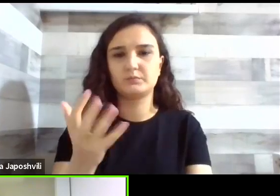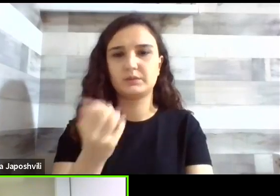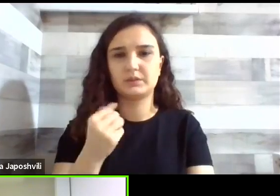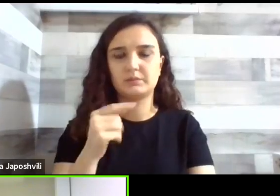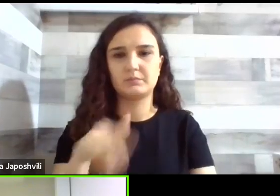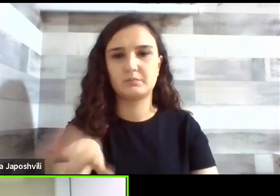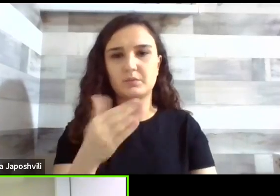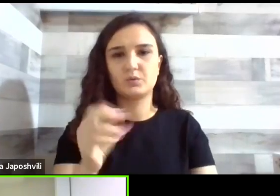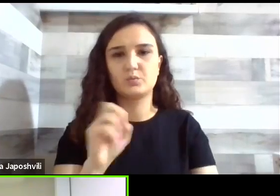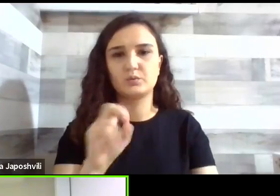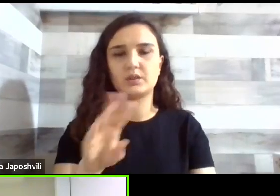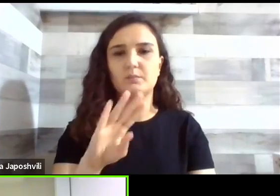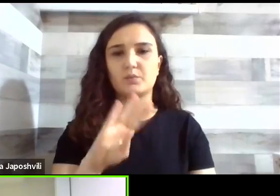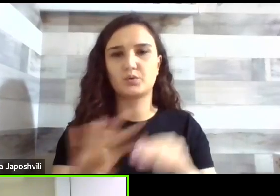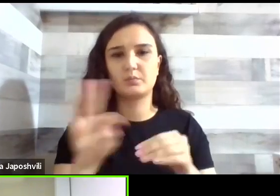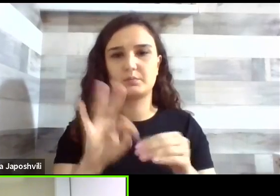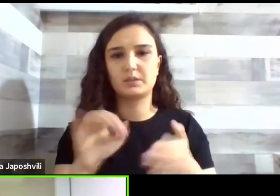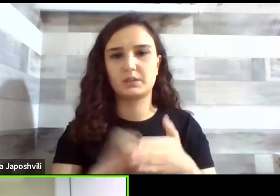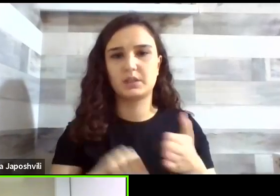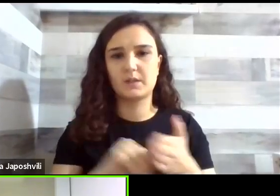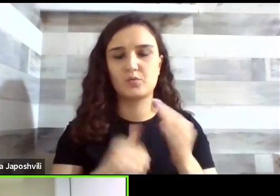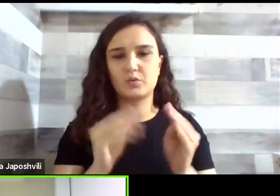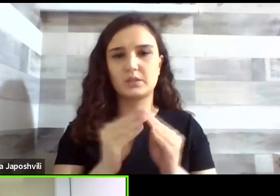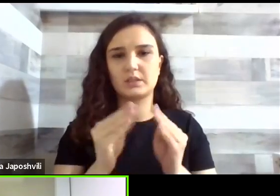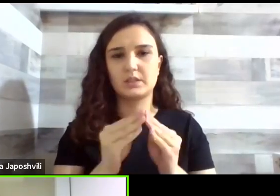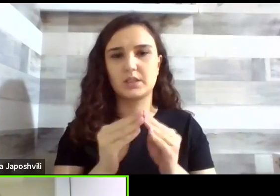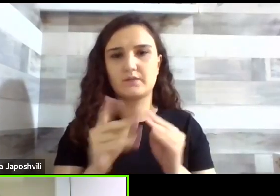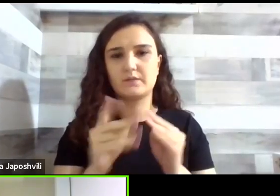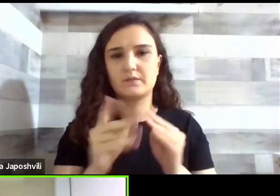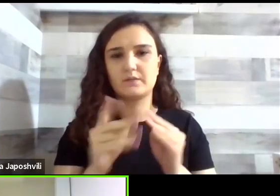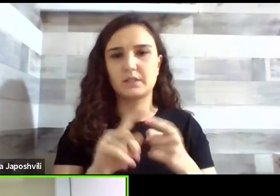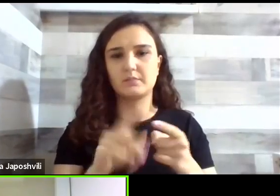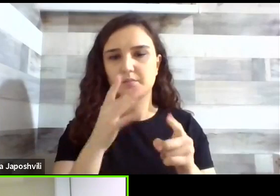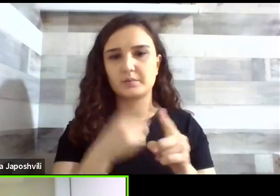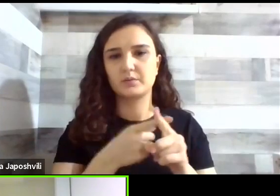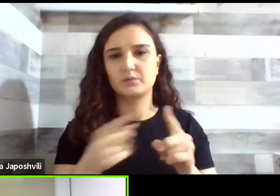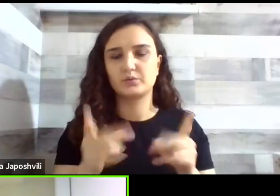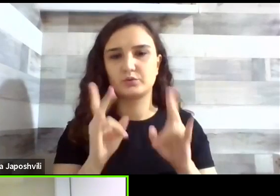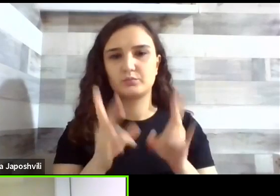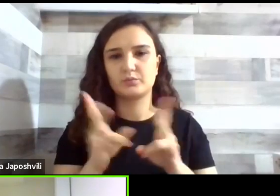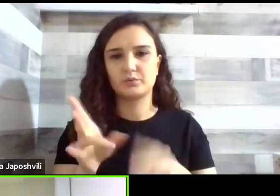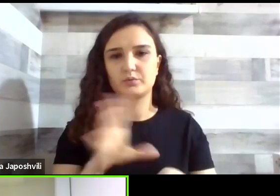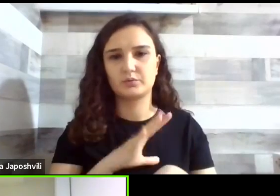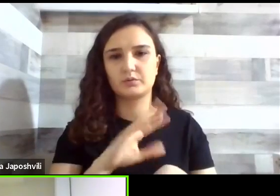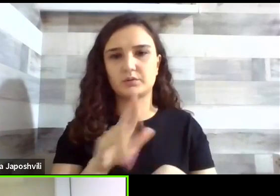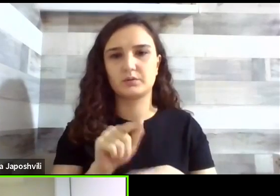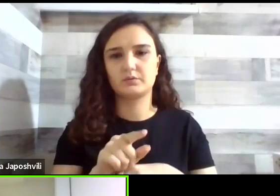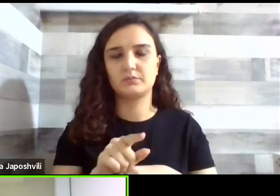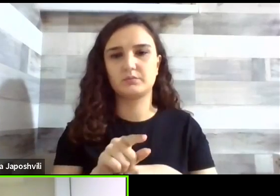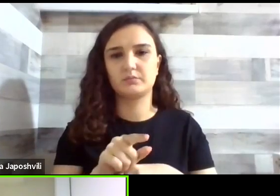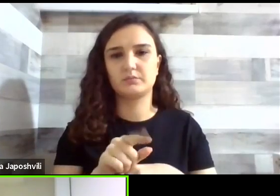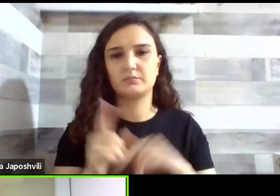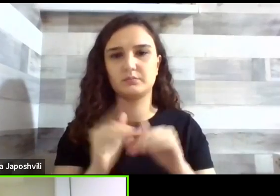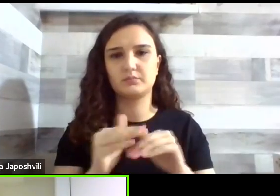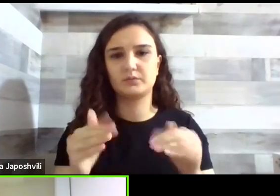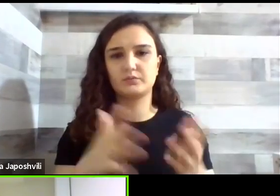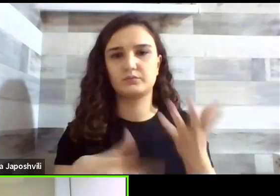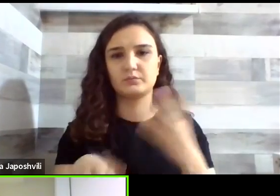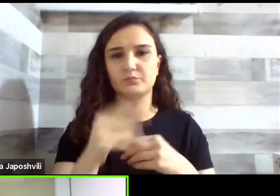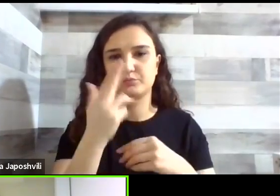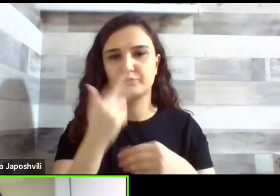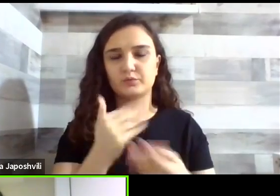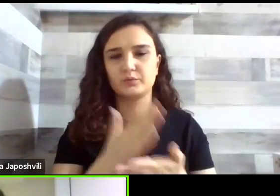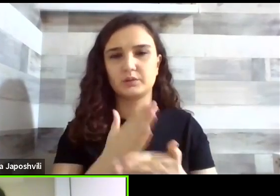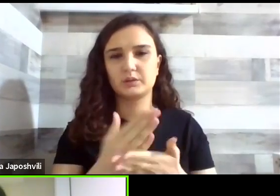მათი უსაფრთხოების გამო, როგორც თქვათ, იგივე ამ ეპიდემიის პერიოდში მოხდა და ბავშვები, რომლებიც მიჩშეული